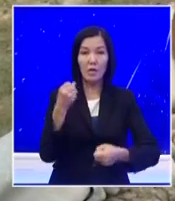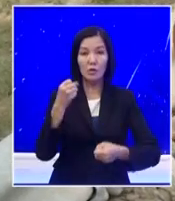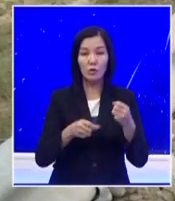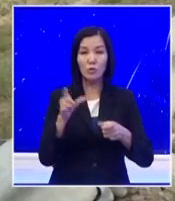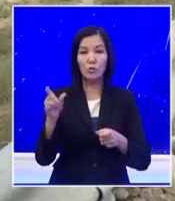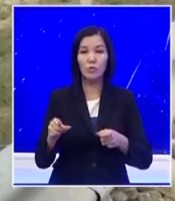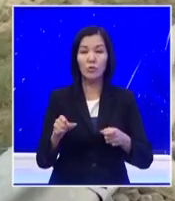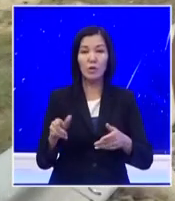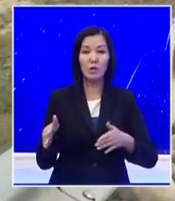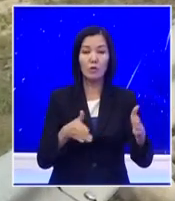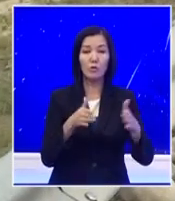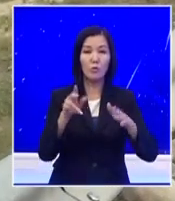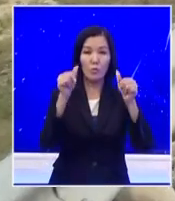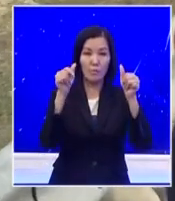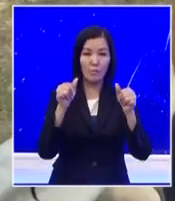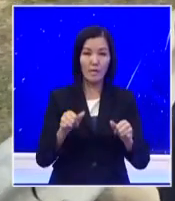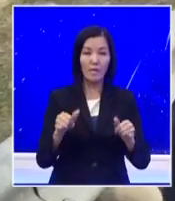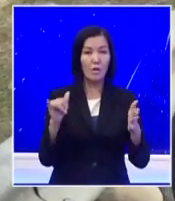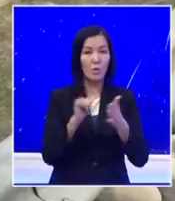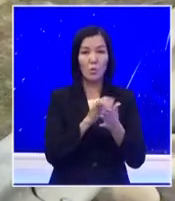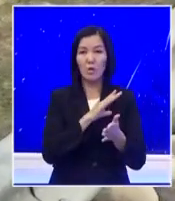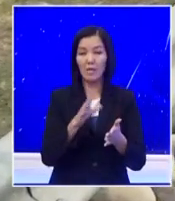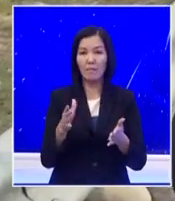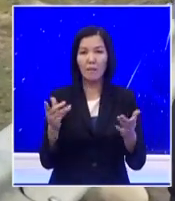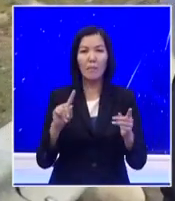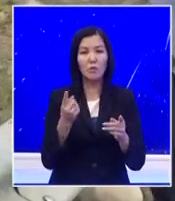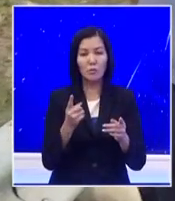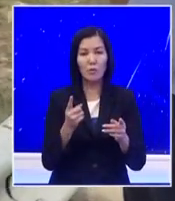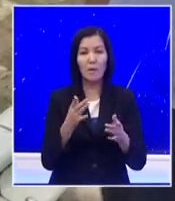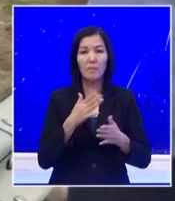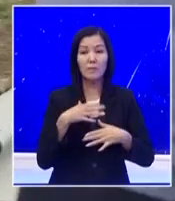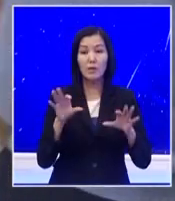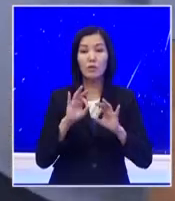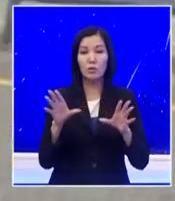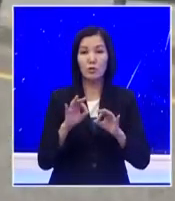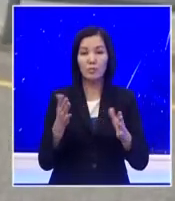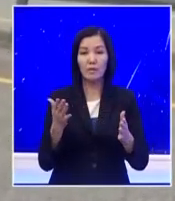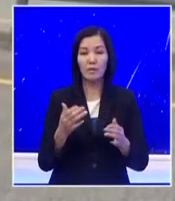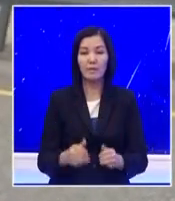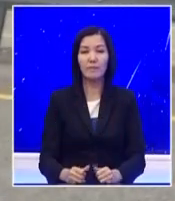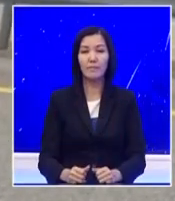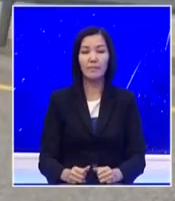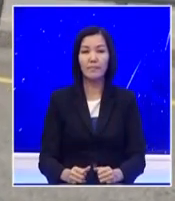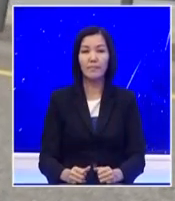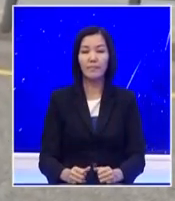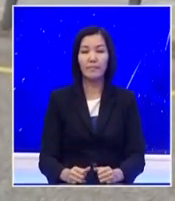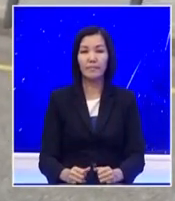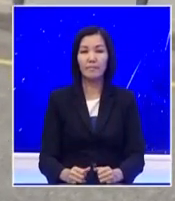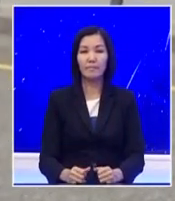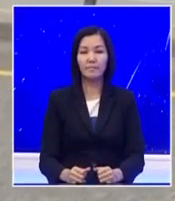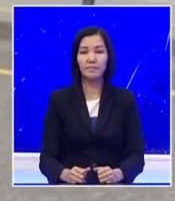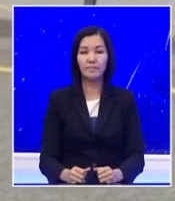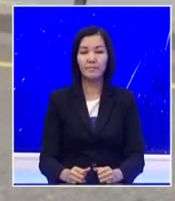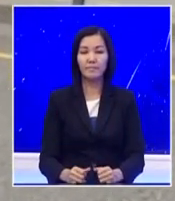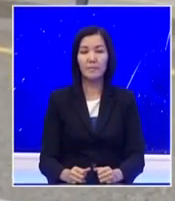жол белгілер қойылмаған. Өздеріңіз көріп тұрсыздар. Не үшін қоймадыңыздар? Бізге түсіндіріп беріңіз. Получили ордер, согласно по